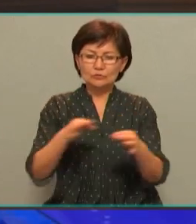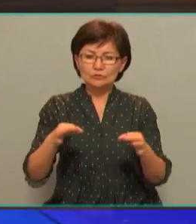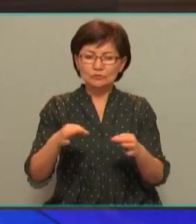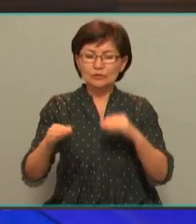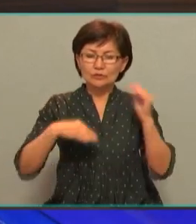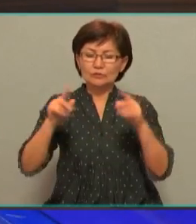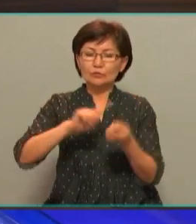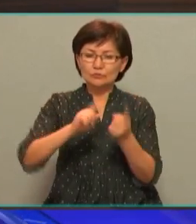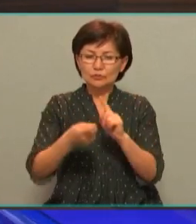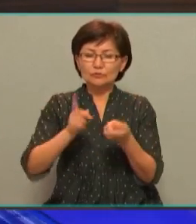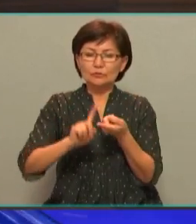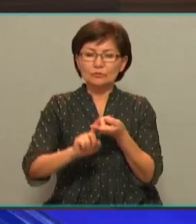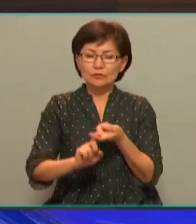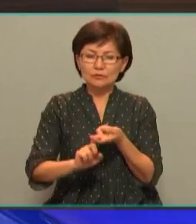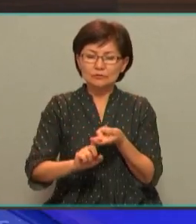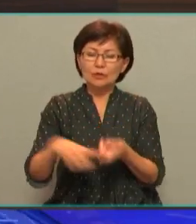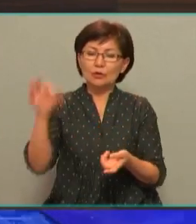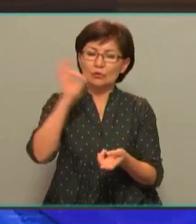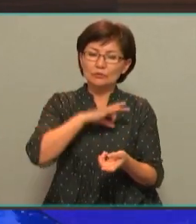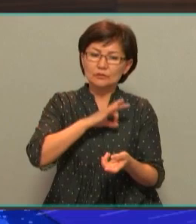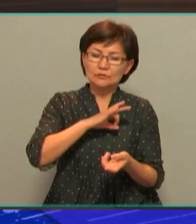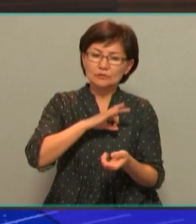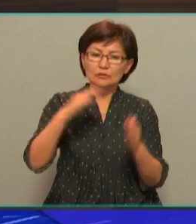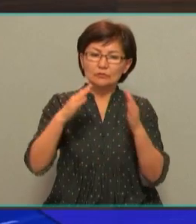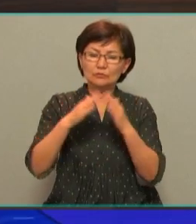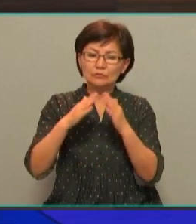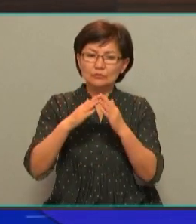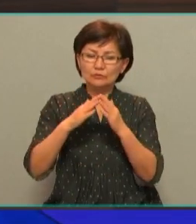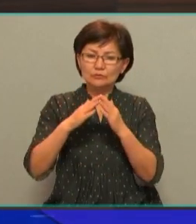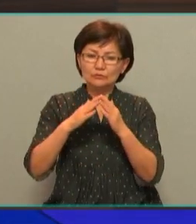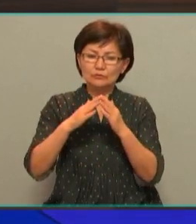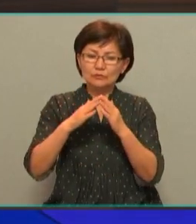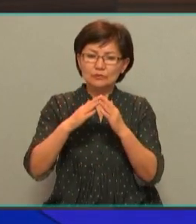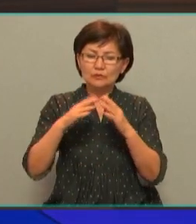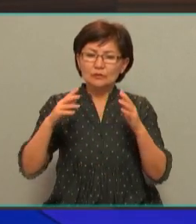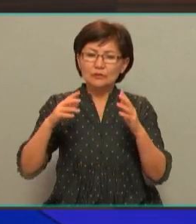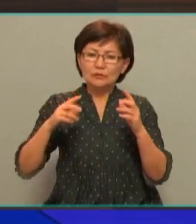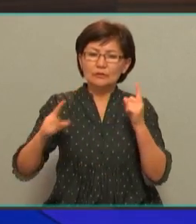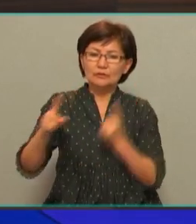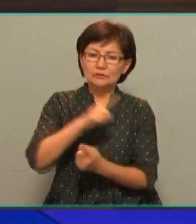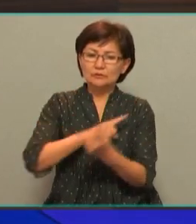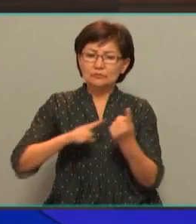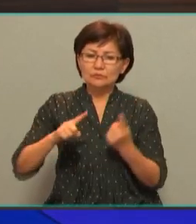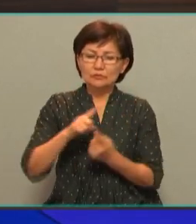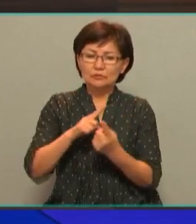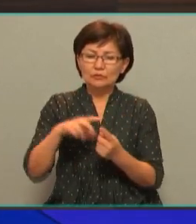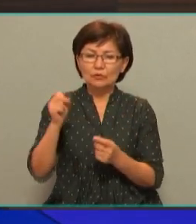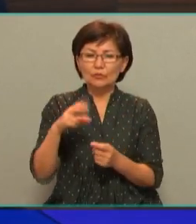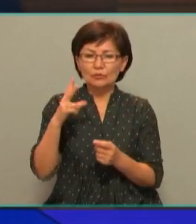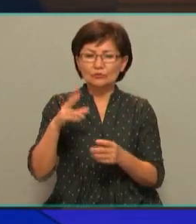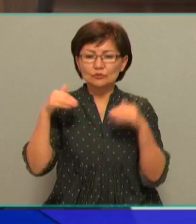жабдықтарды өзгертуге байланысты емес, қолданыстағы ғимараттардың үй-жайлардың реконструкциялауға 13 шешім